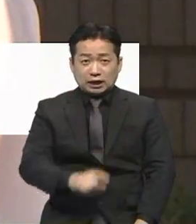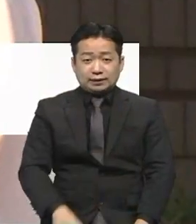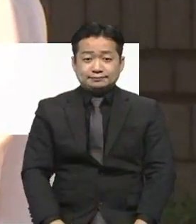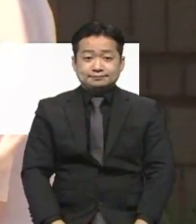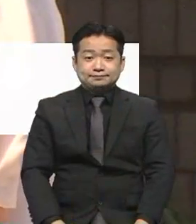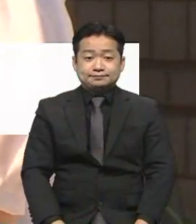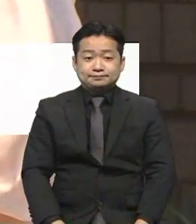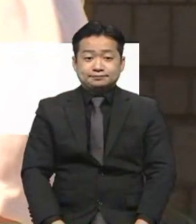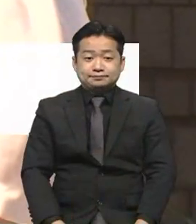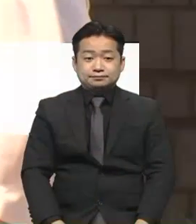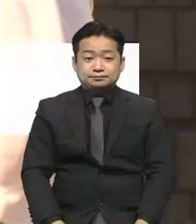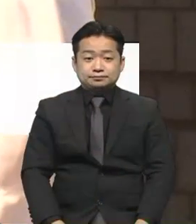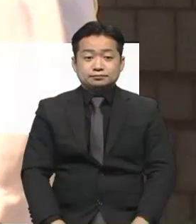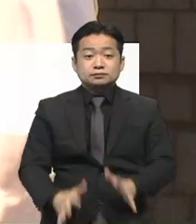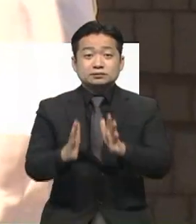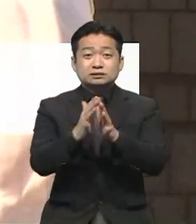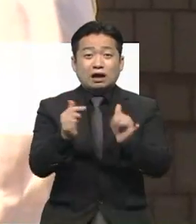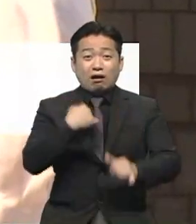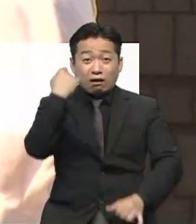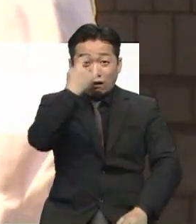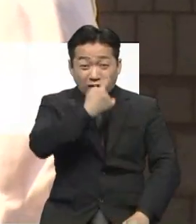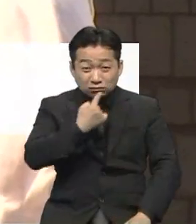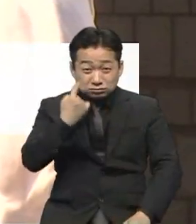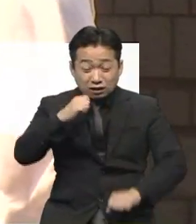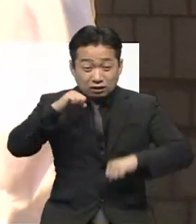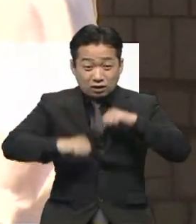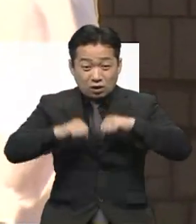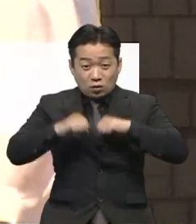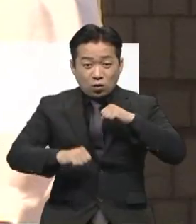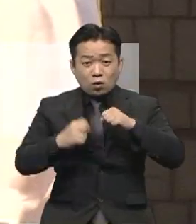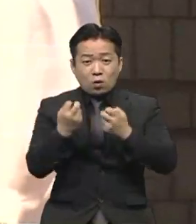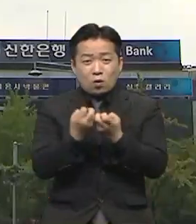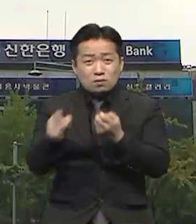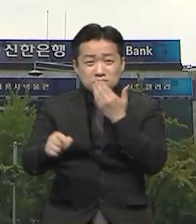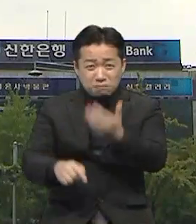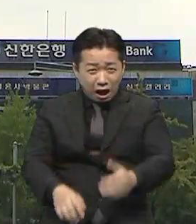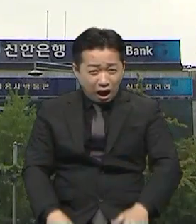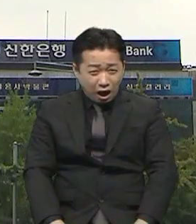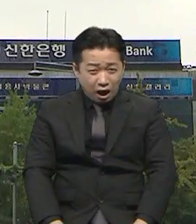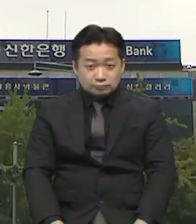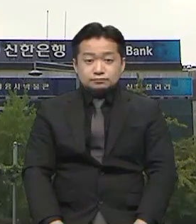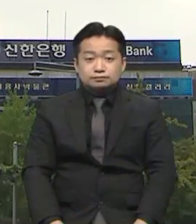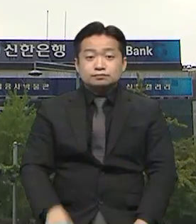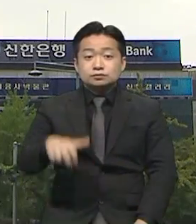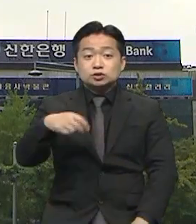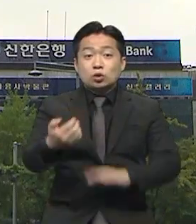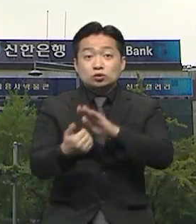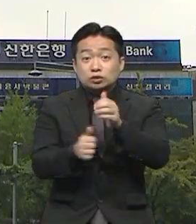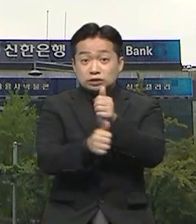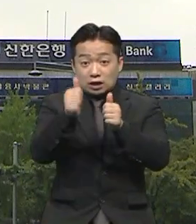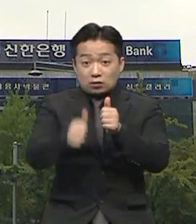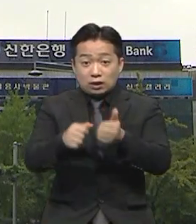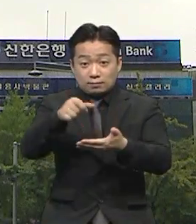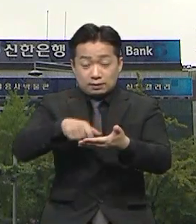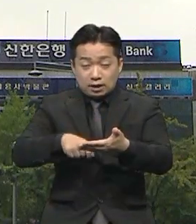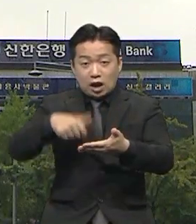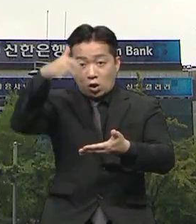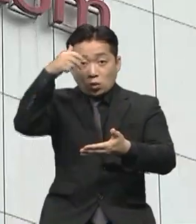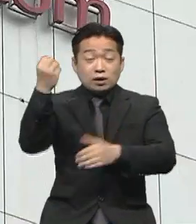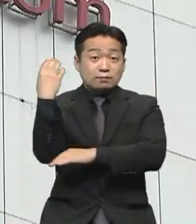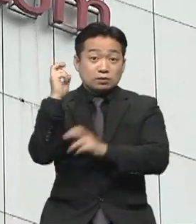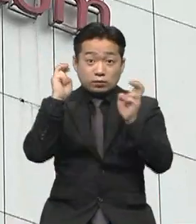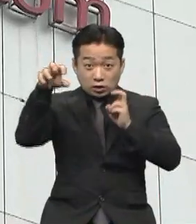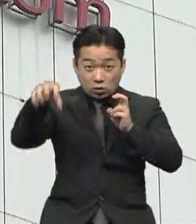싶습니다. 임두껍을 쓰고 어찌 그런 일을 할 수 있습니까? 조 전 장관은 이 기사를 실은 조선일보를